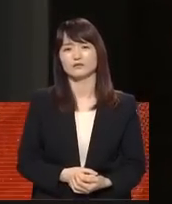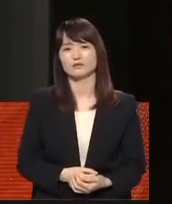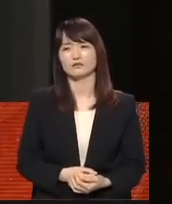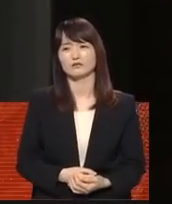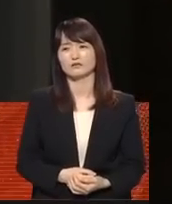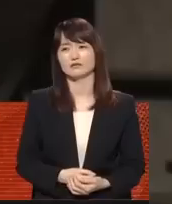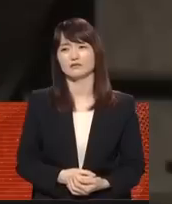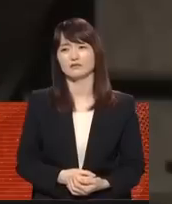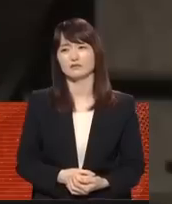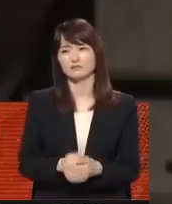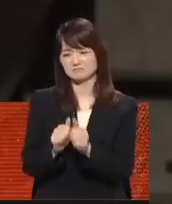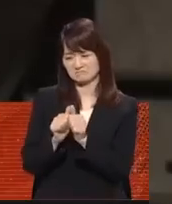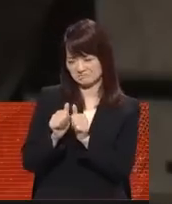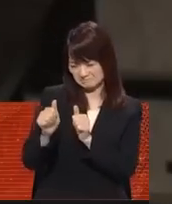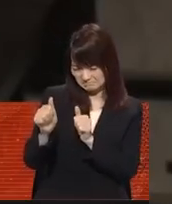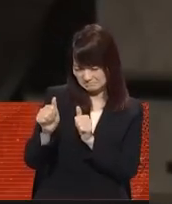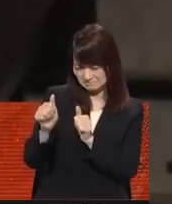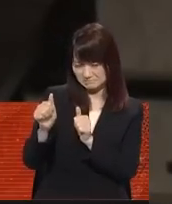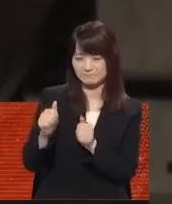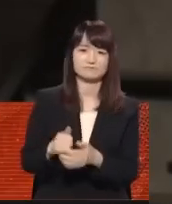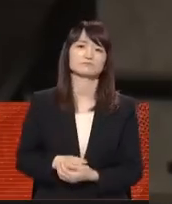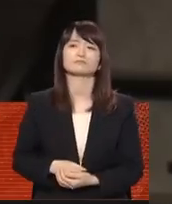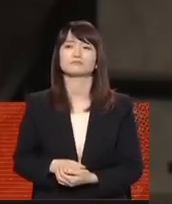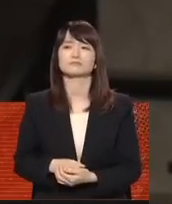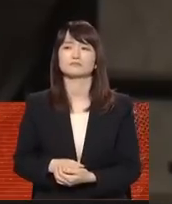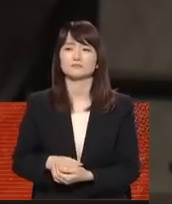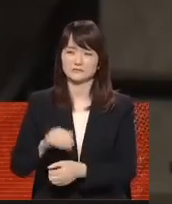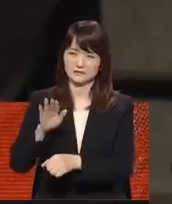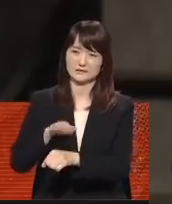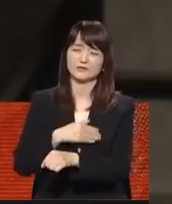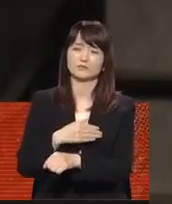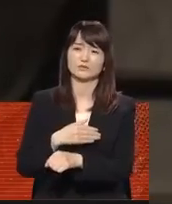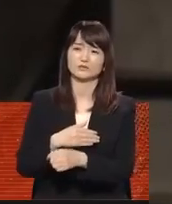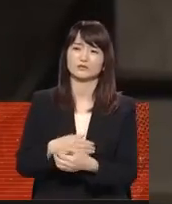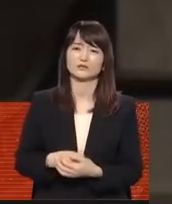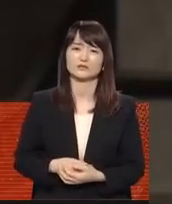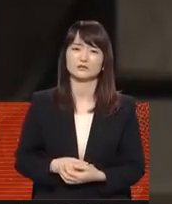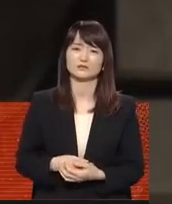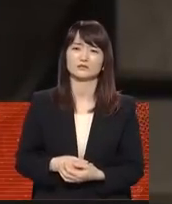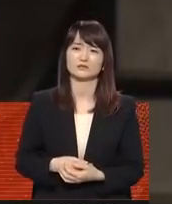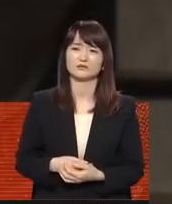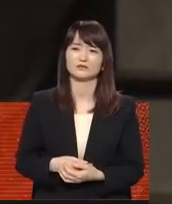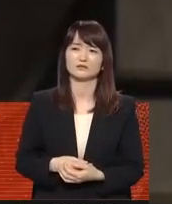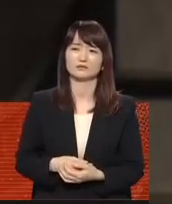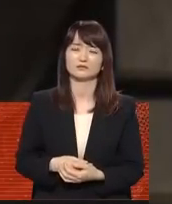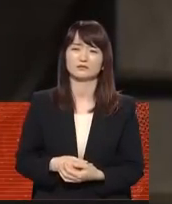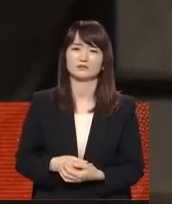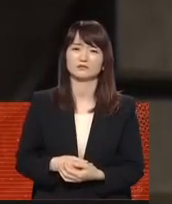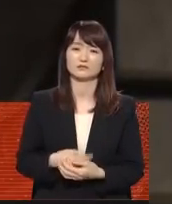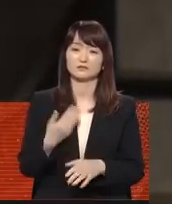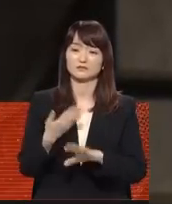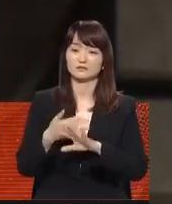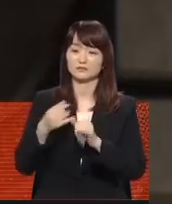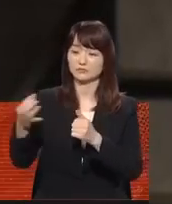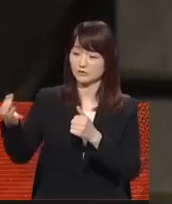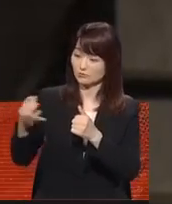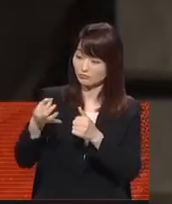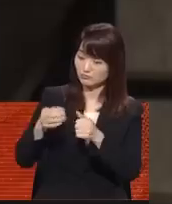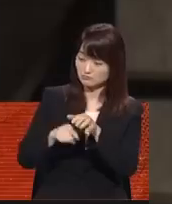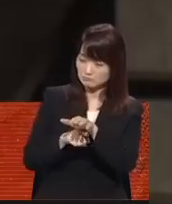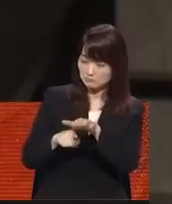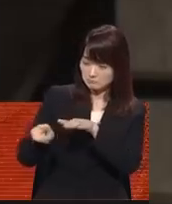흔히 얘기하는 뭐 사나이스러운 막 이런 잘못된 것이 아니라 그런 좀 잘못된 남들이 보면 진취적이지만